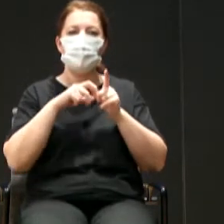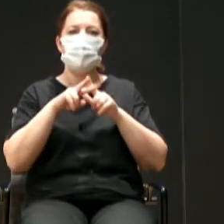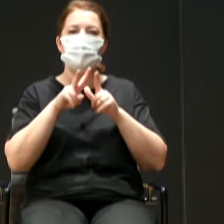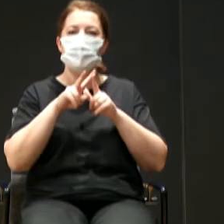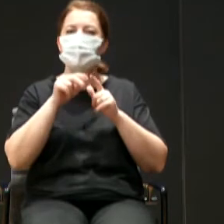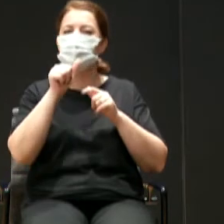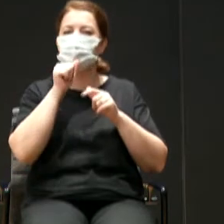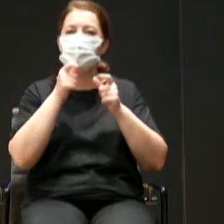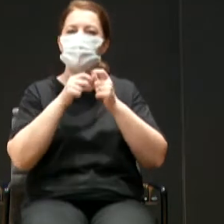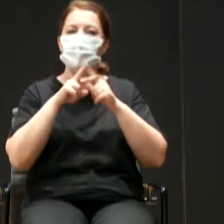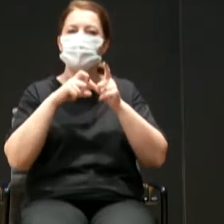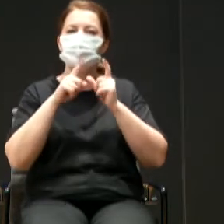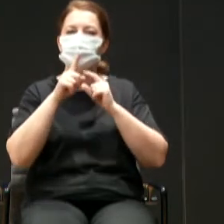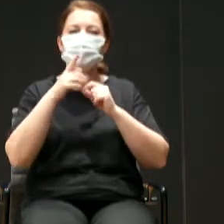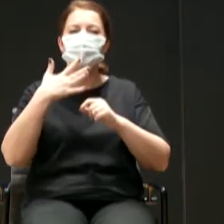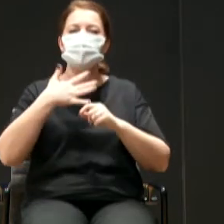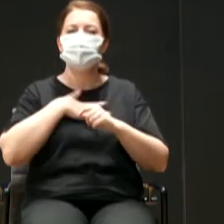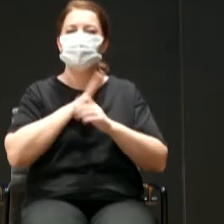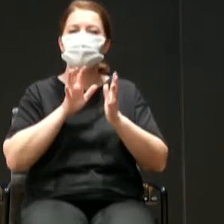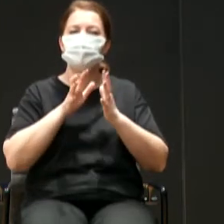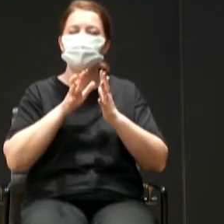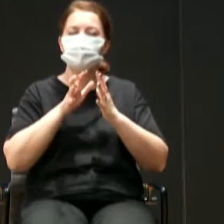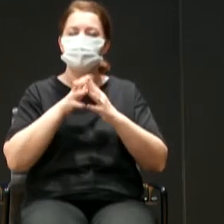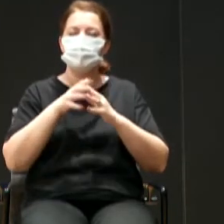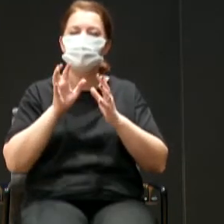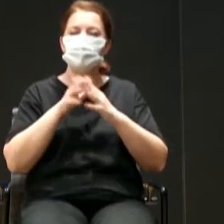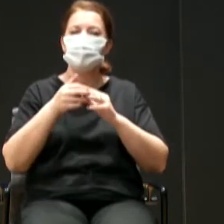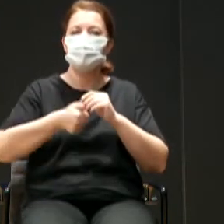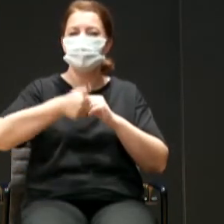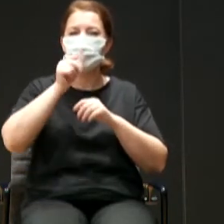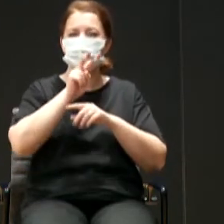İstanbul Büyükşehir Belediyesi Cumhuriyet Halk Partisi Grup Başkan Vekilimizin